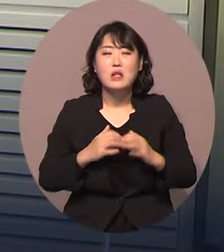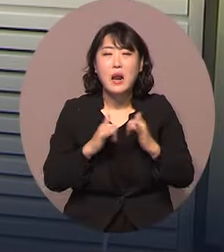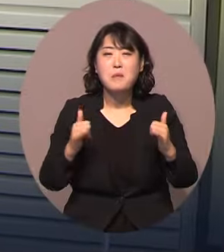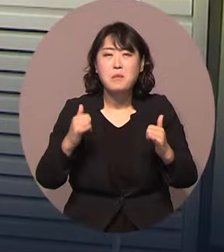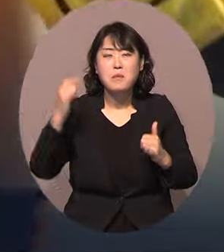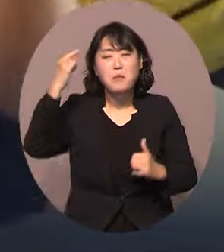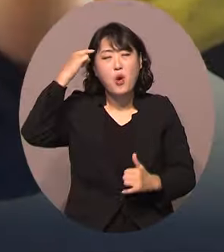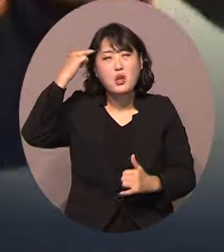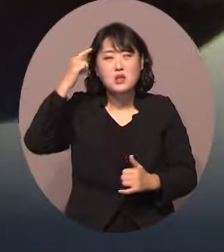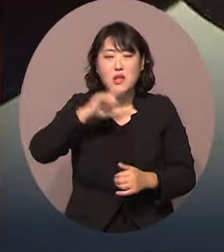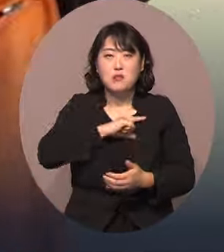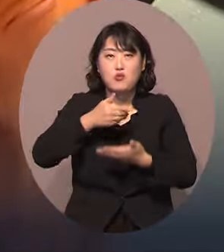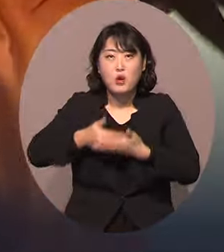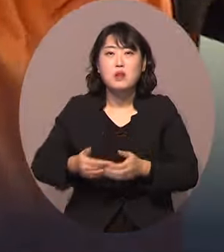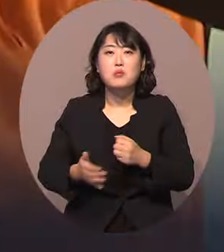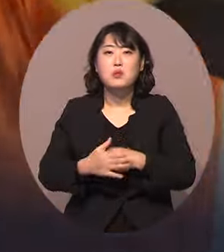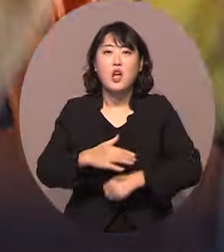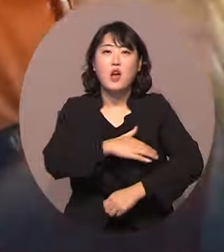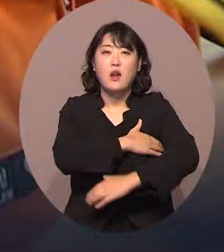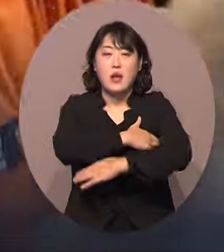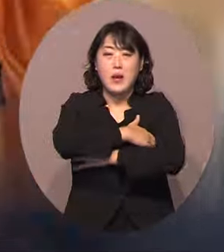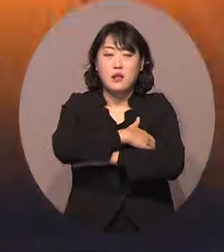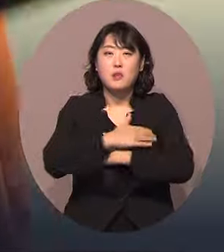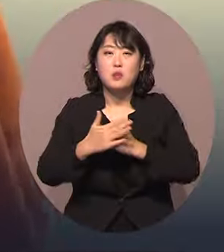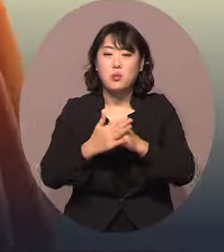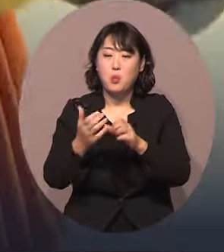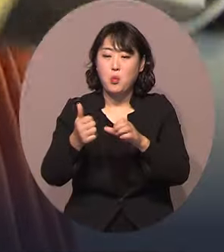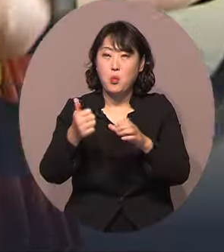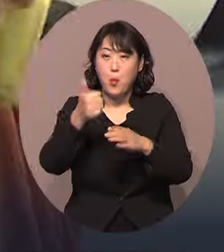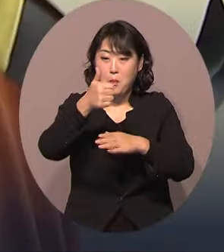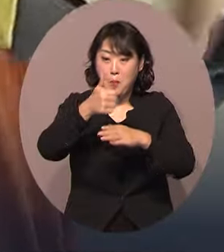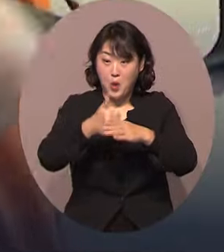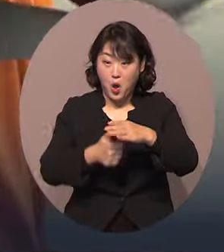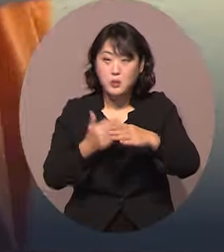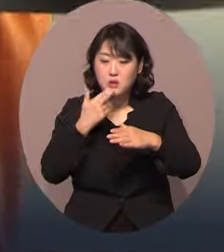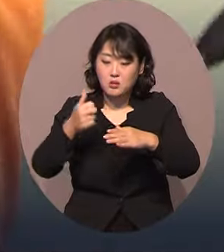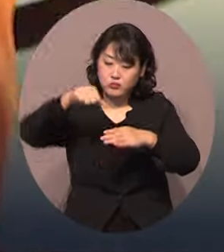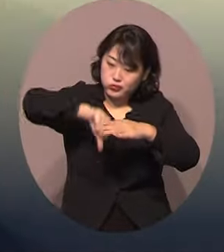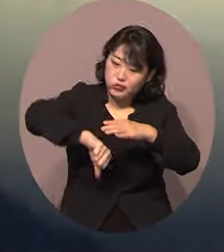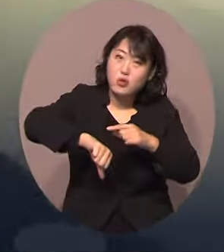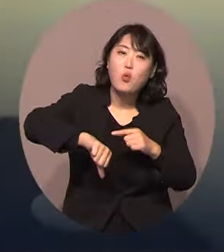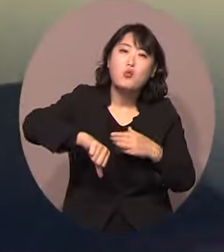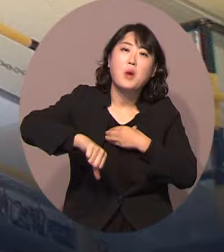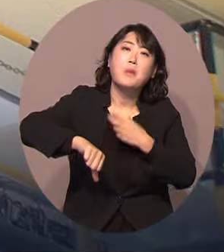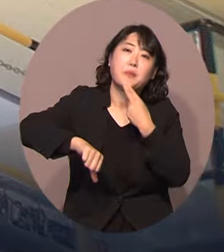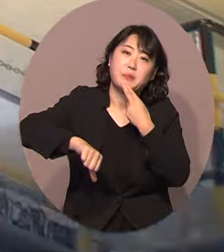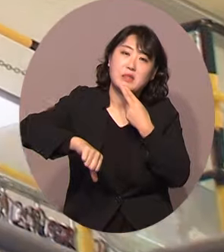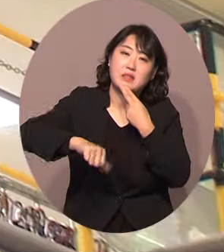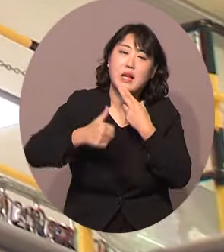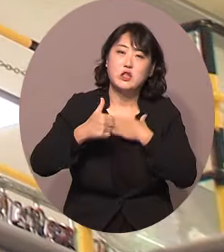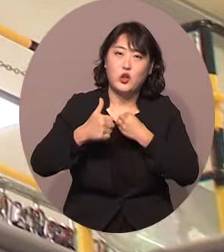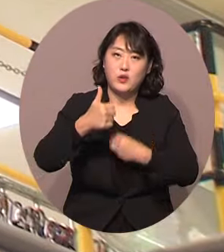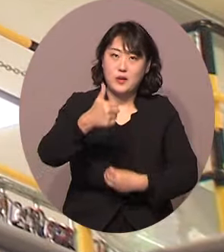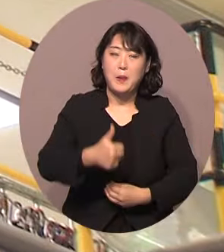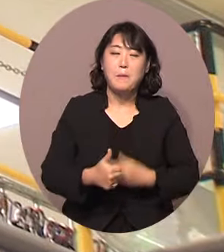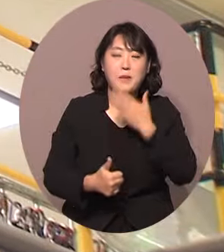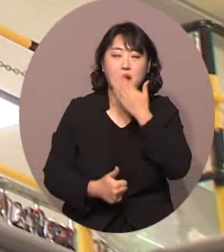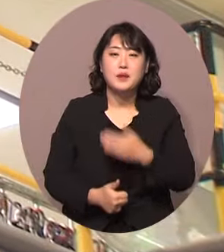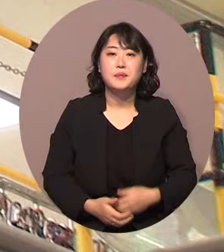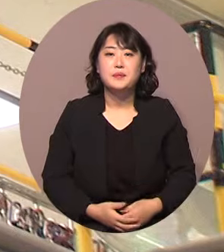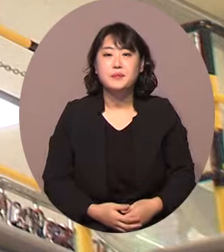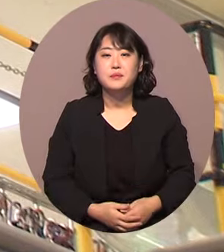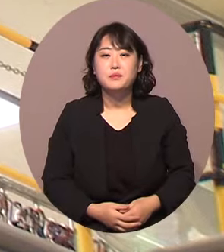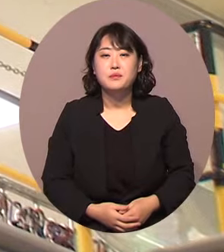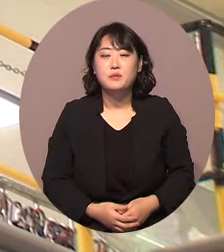반드시 겨드랑이 밑에 착용을 해야 몸이 뒤집혀질네 우려가 없이 내려갈 수 있습니다네 이곳은 5m 높이의